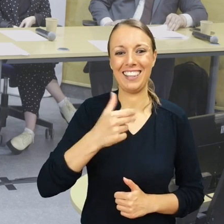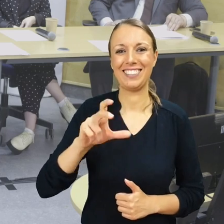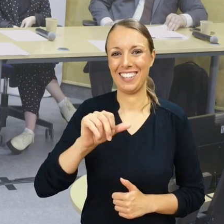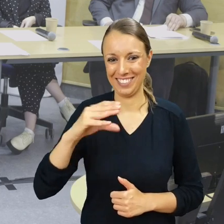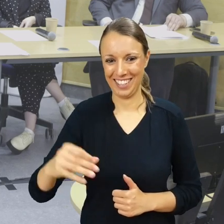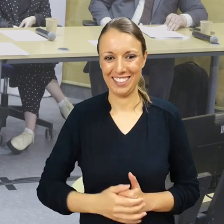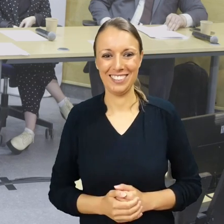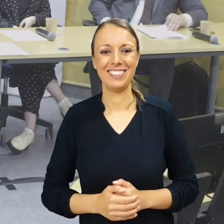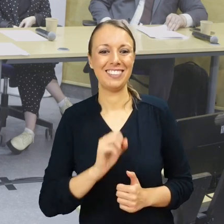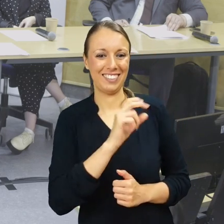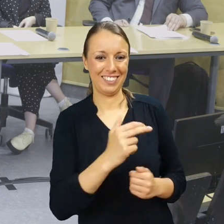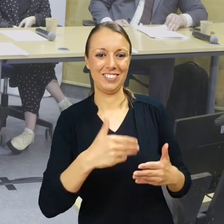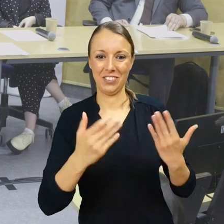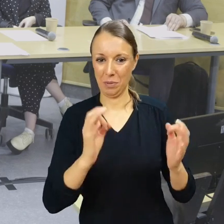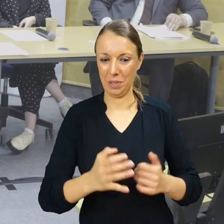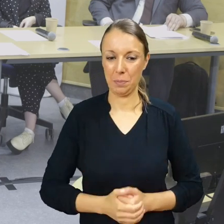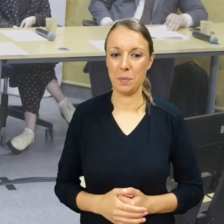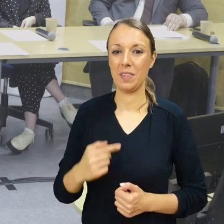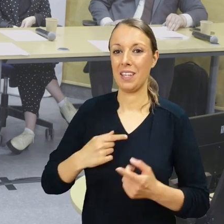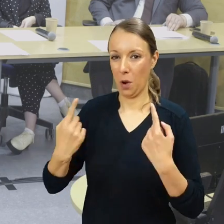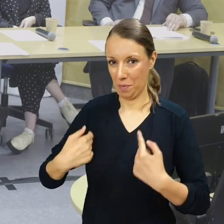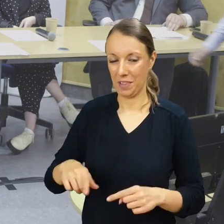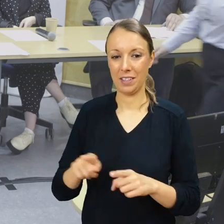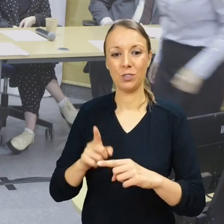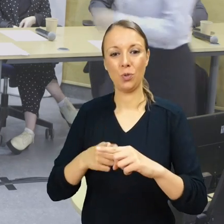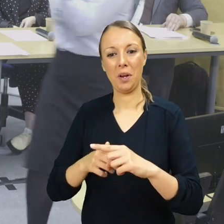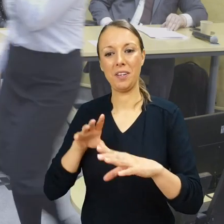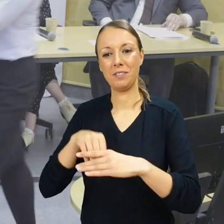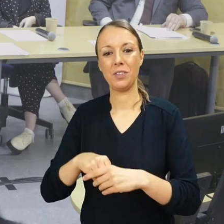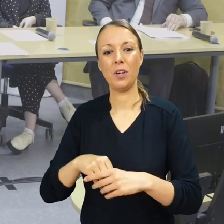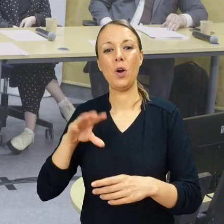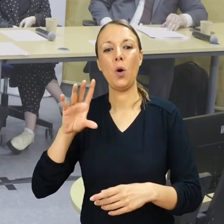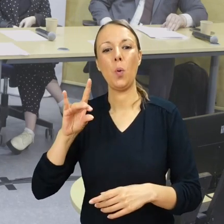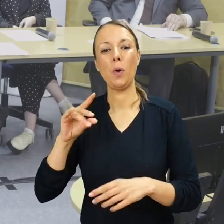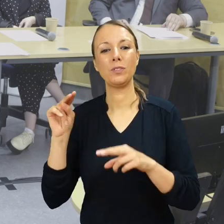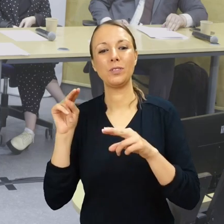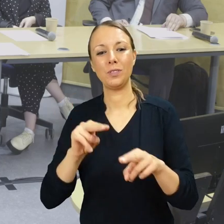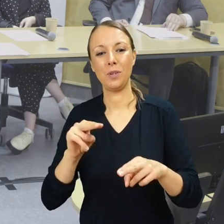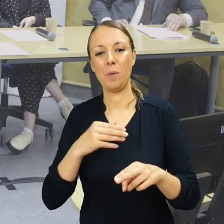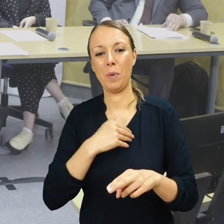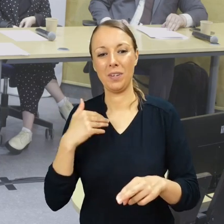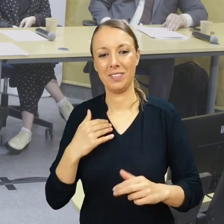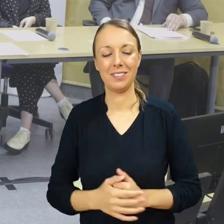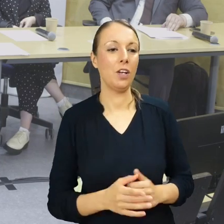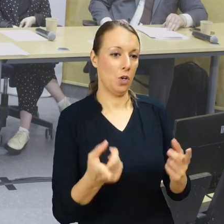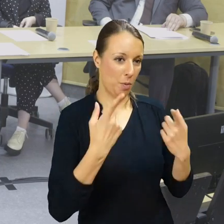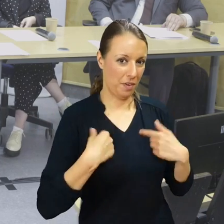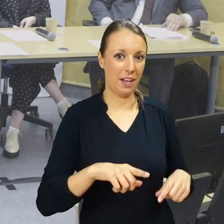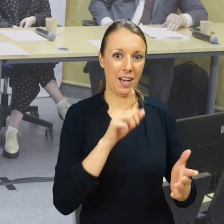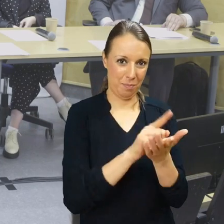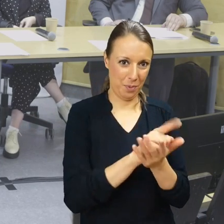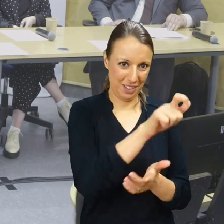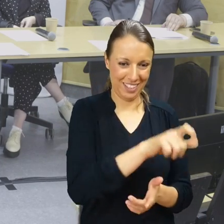dobry. Obywatelka, też członkini sieci obywatelskiej Watchdog Polska. Podatniczka. Słucham? Obywatelka, podatniczka. Kobieta.